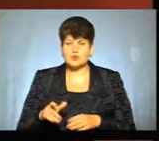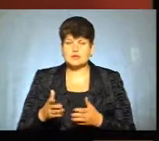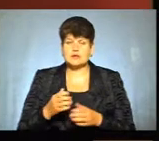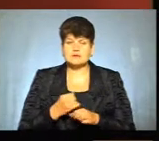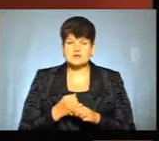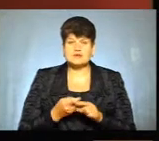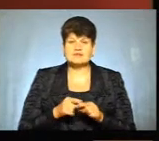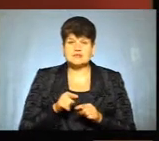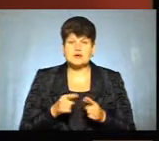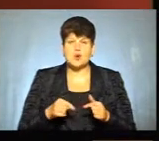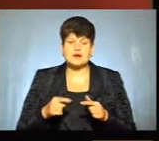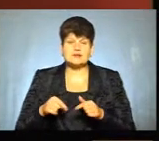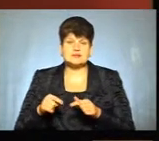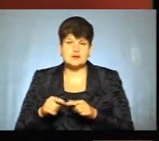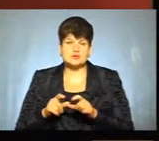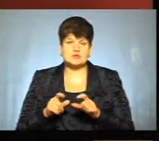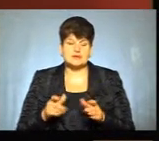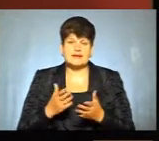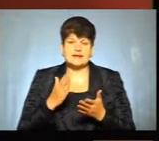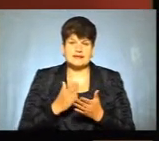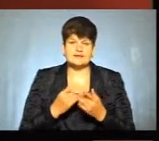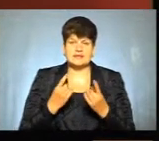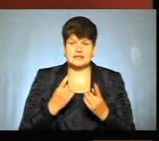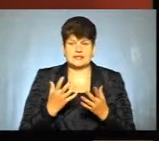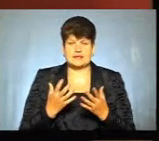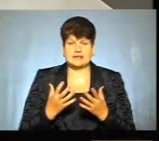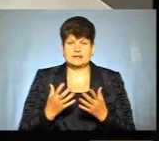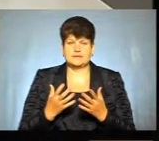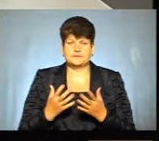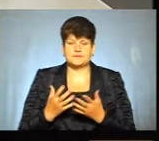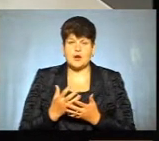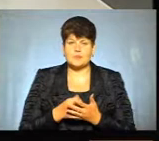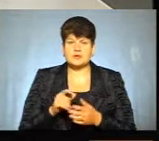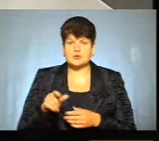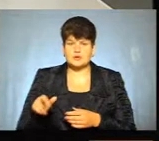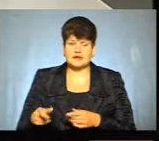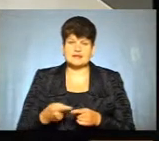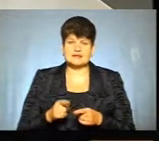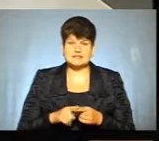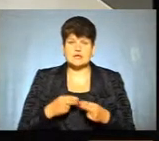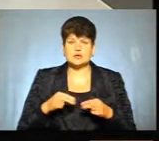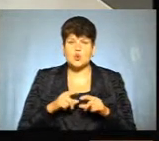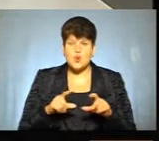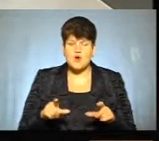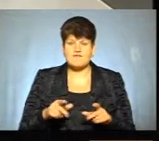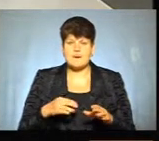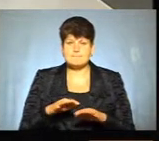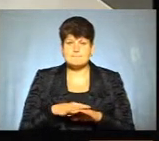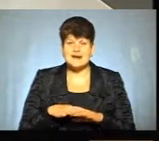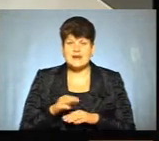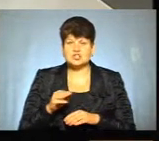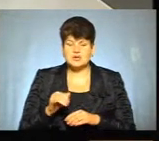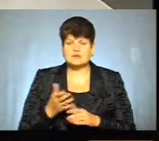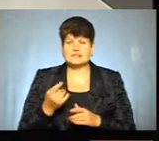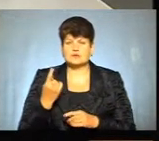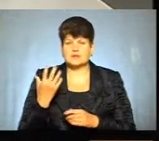таких організаціях, установах, де є велике накопичення людей. Це і, скажімо так, і торгова мережа, де за день може